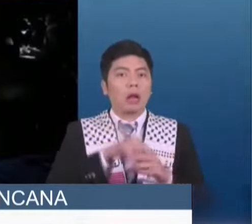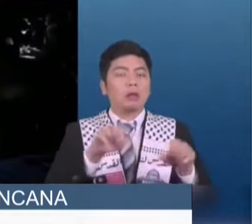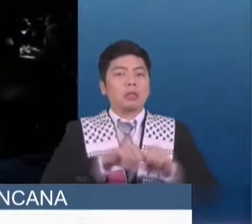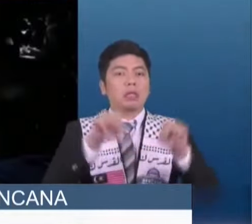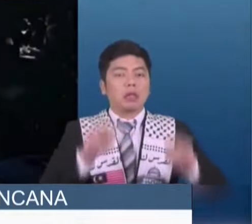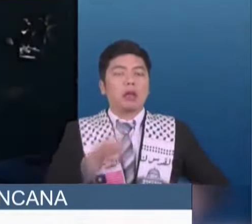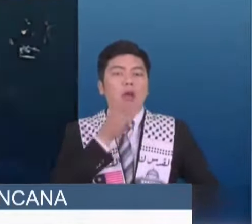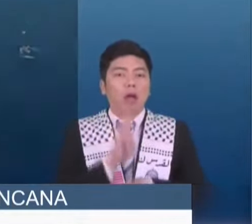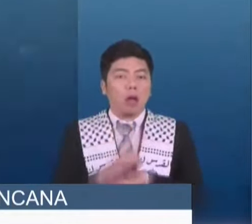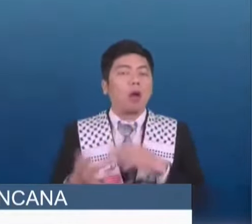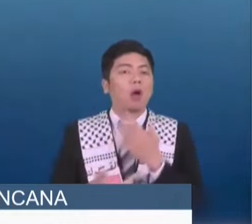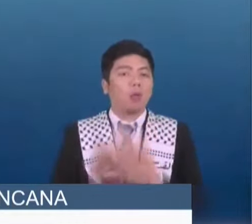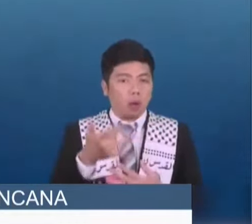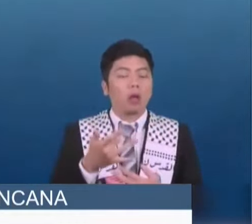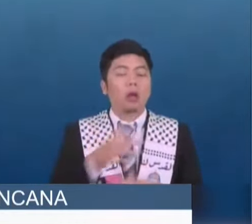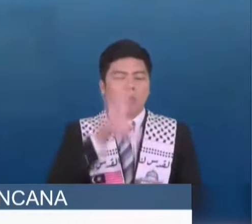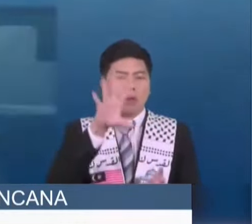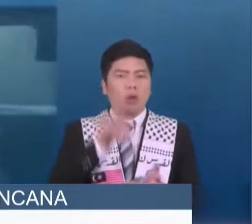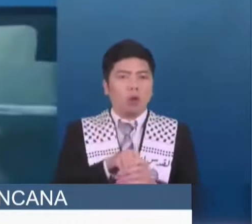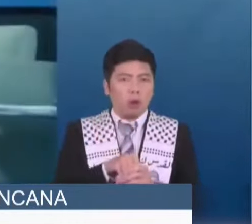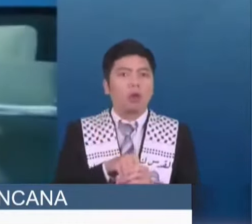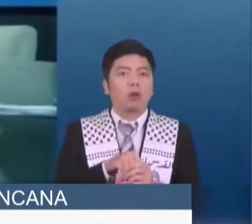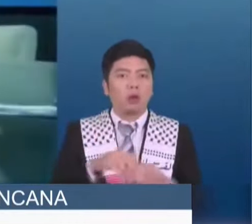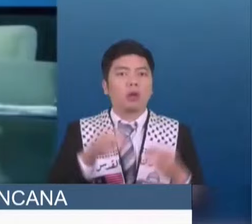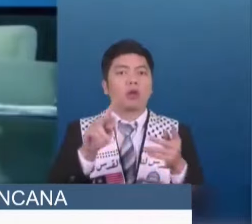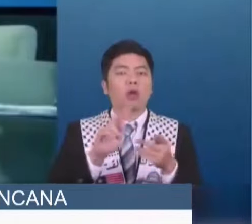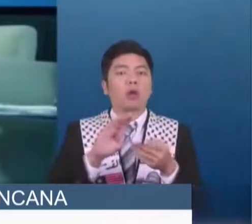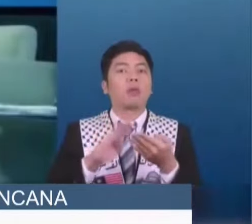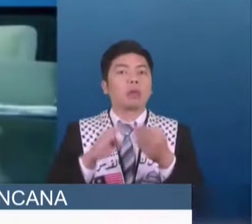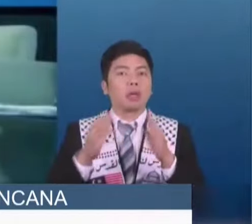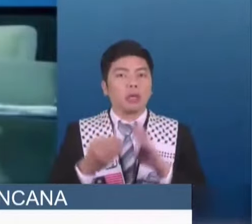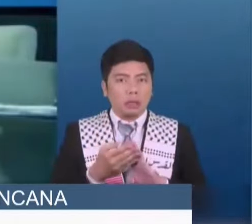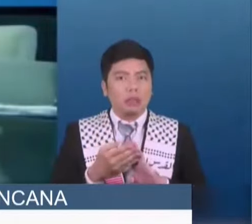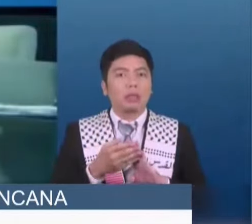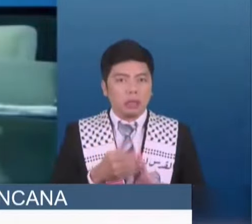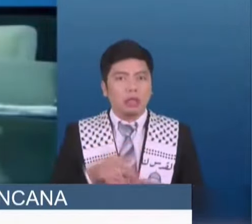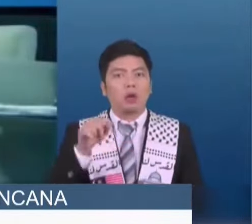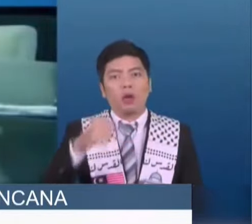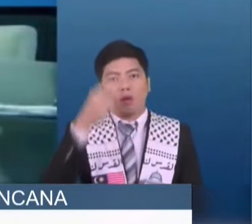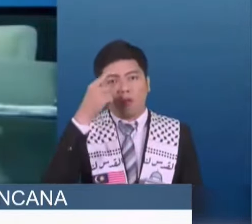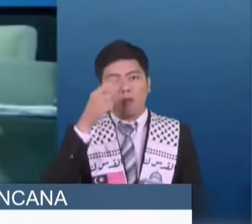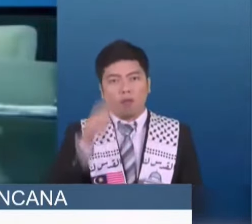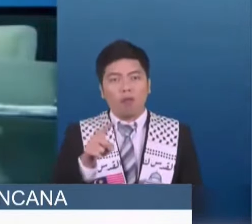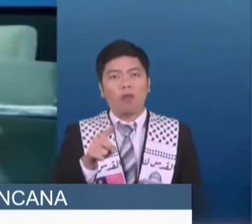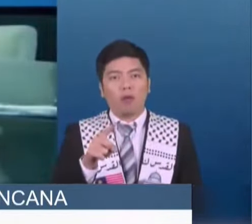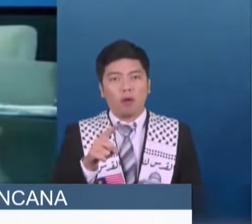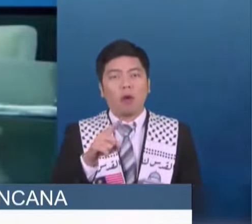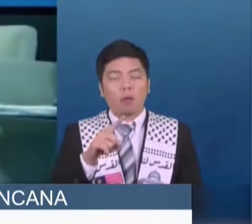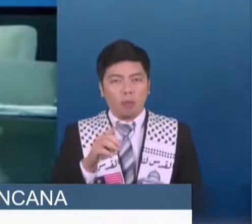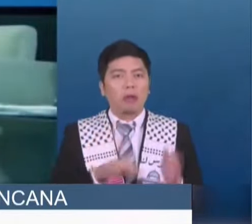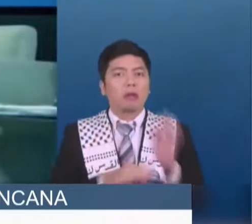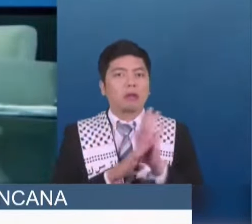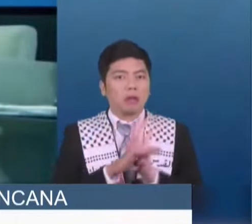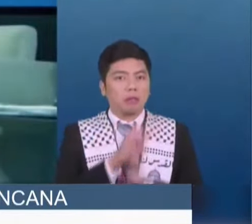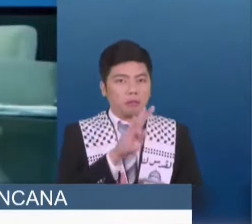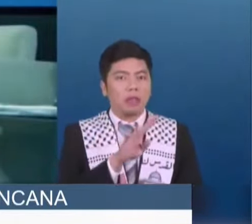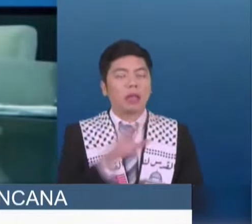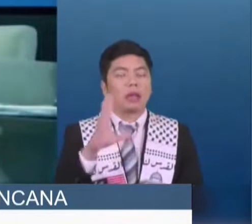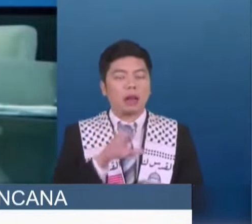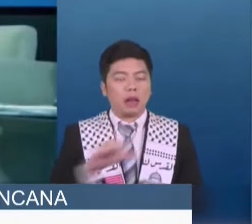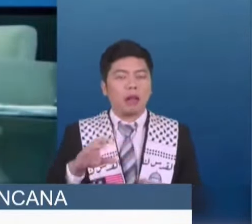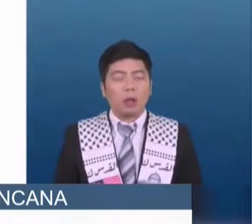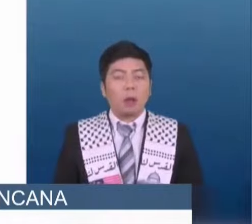Raya Polisi menganggap Projek Negara 2030 NCP 2030 dipemun ke nyadi polisi ke dikenak dalam kandang 10